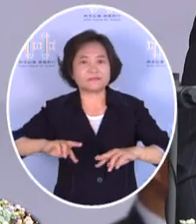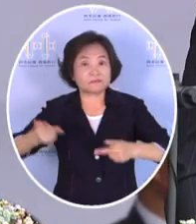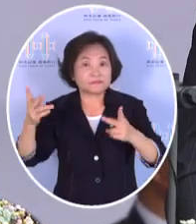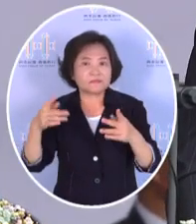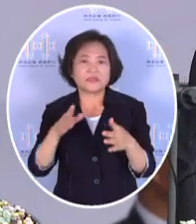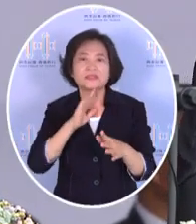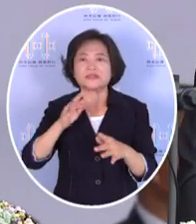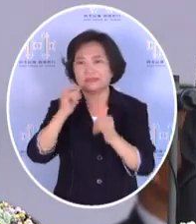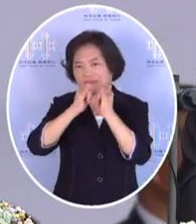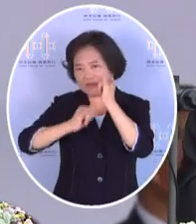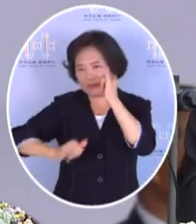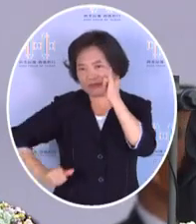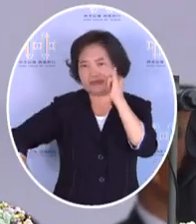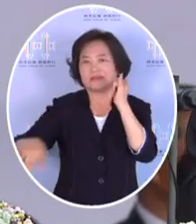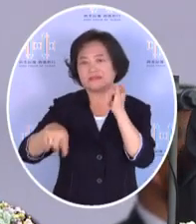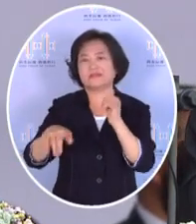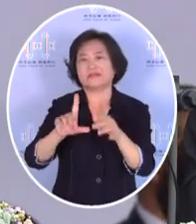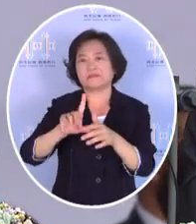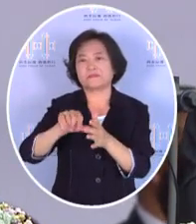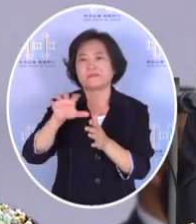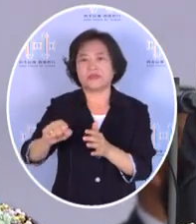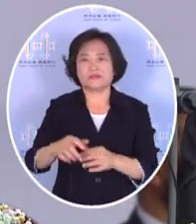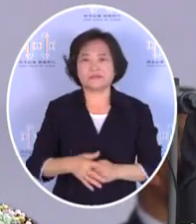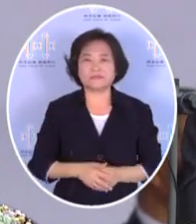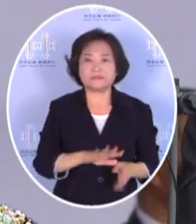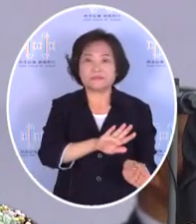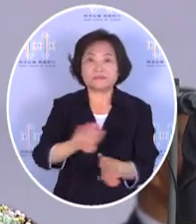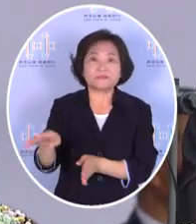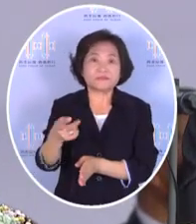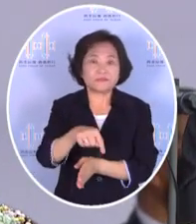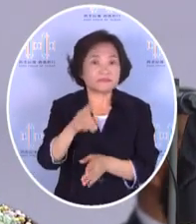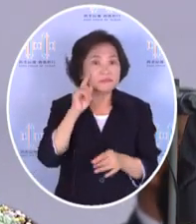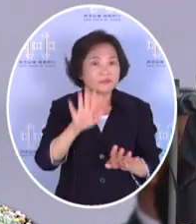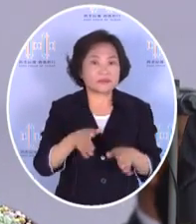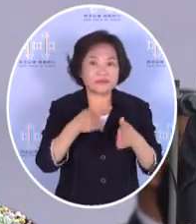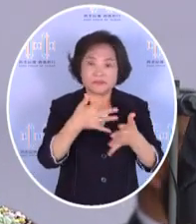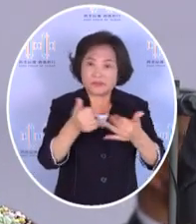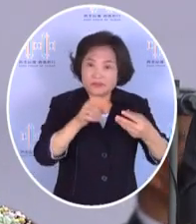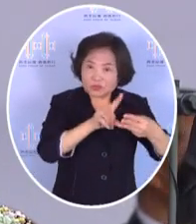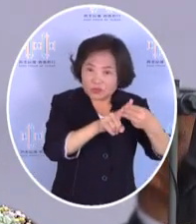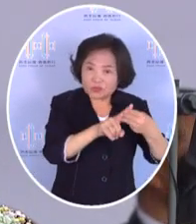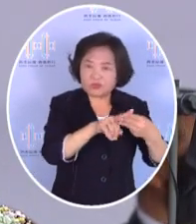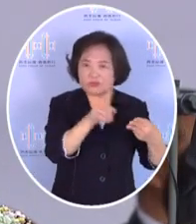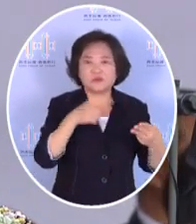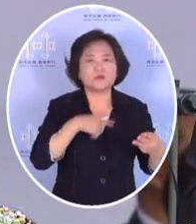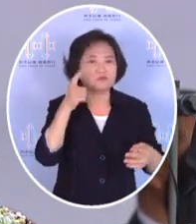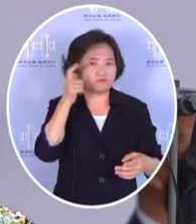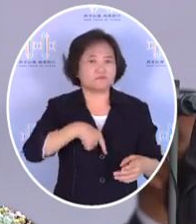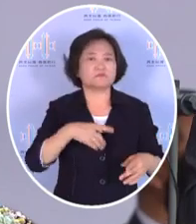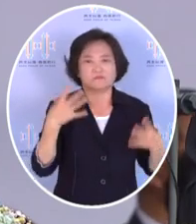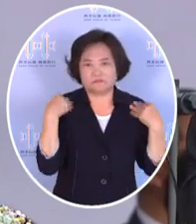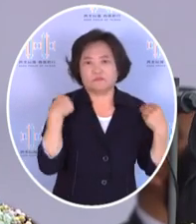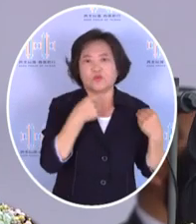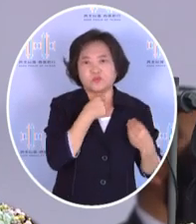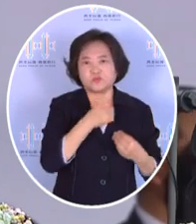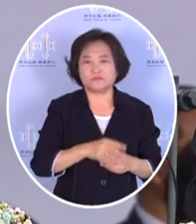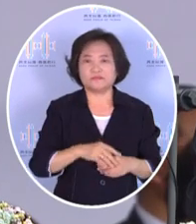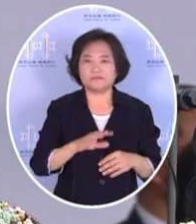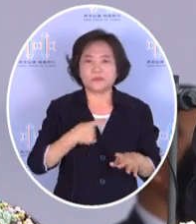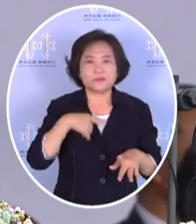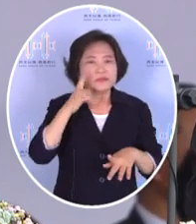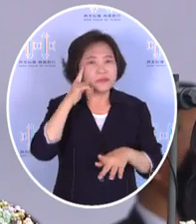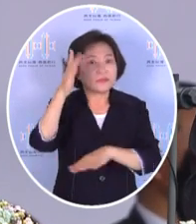我们坚持主权以及守护民主价值的原则不会改变，但在策略